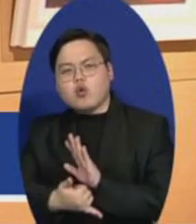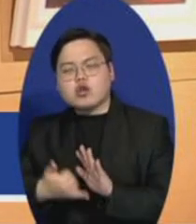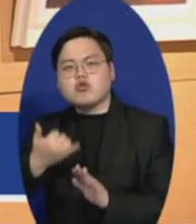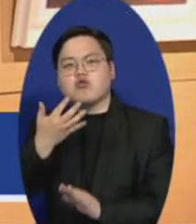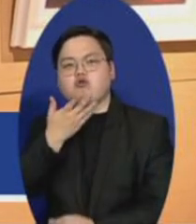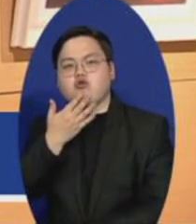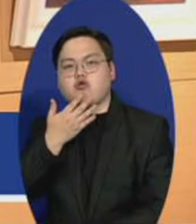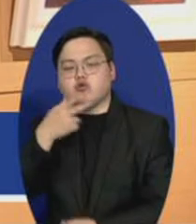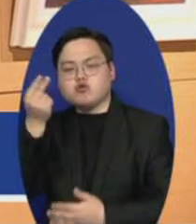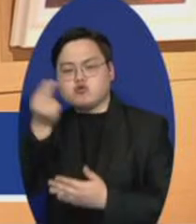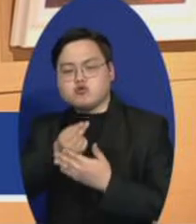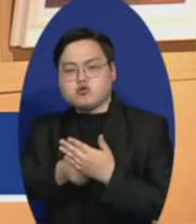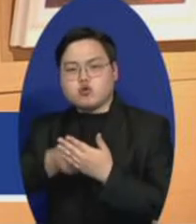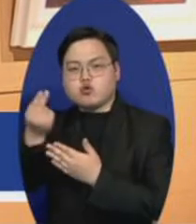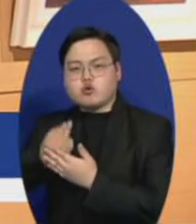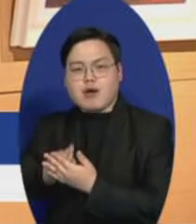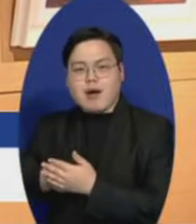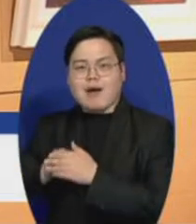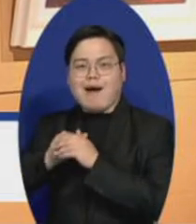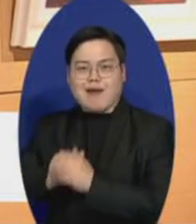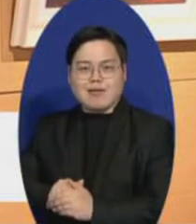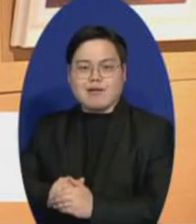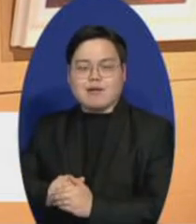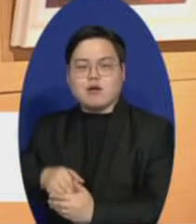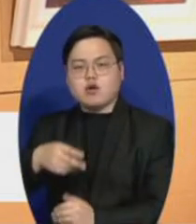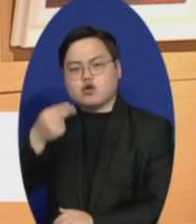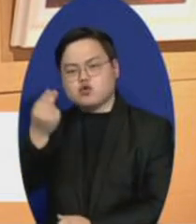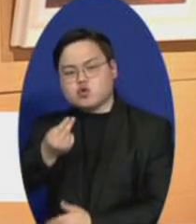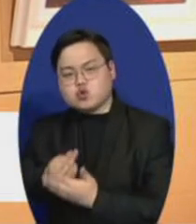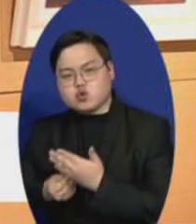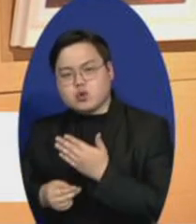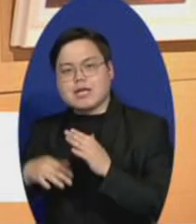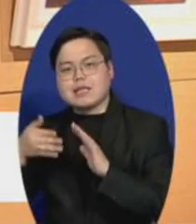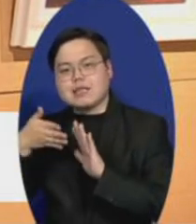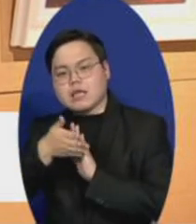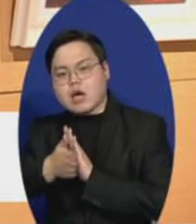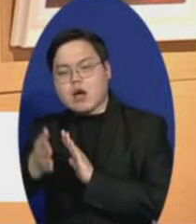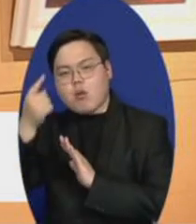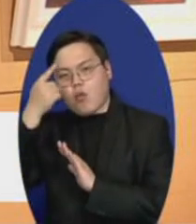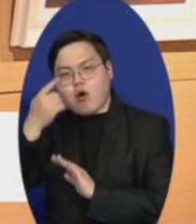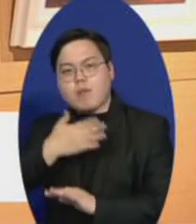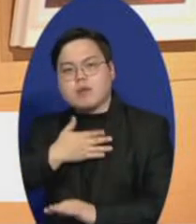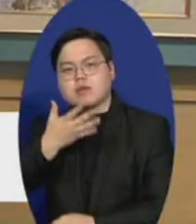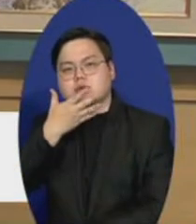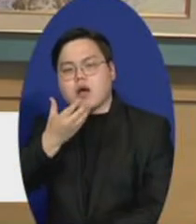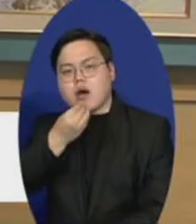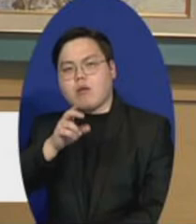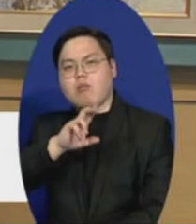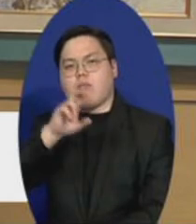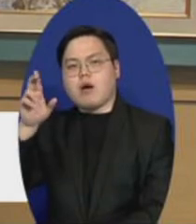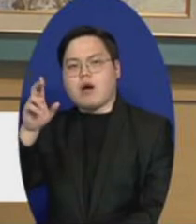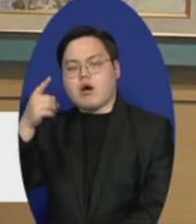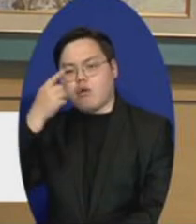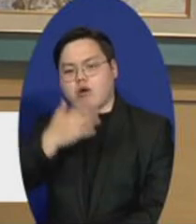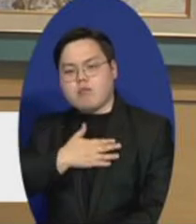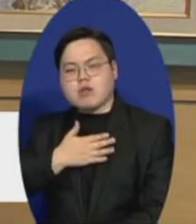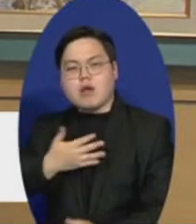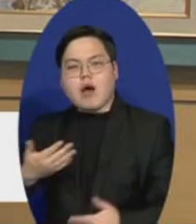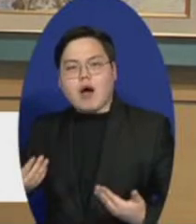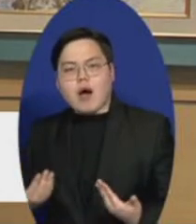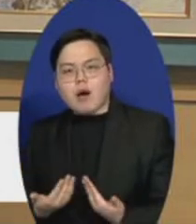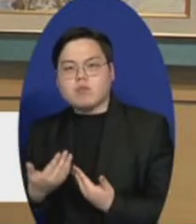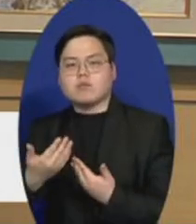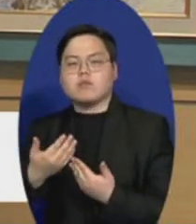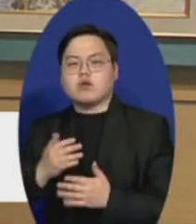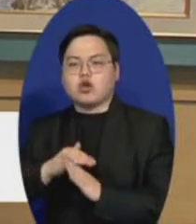одоо мөнхөж үлдээх. За уран зургаар дамжуулж Монгол нутгийнхаа байгалийн сайхныг Монгол хүн зоныхаа ахуй амьдралыг